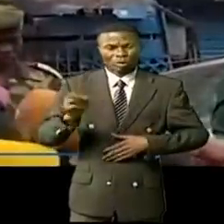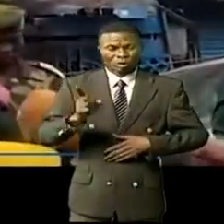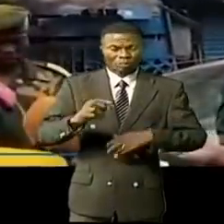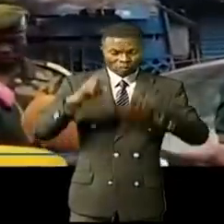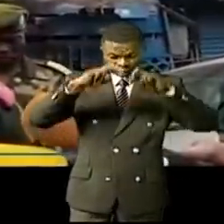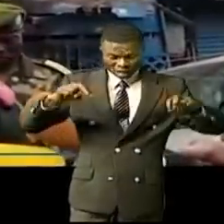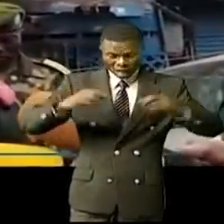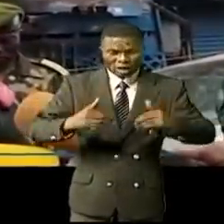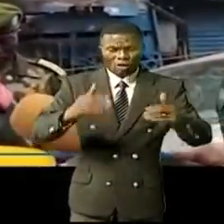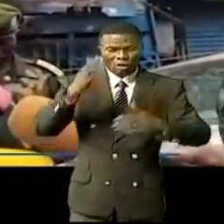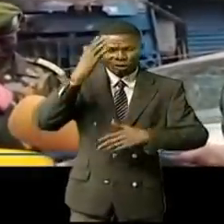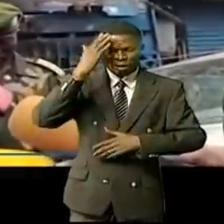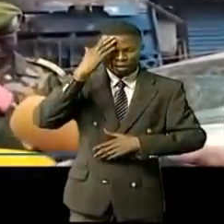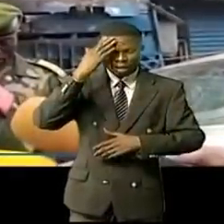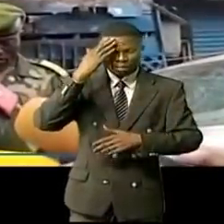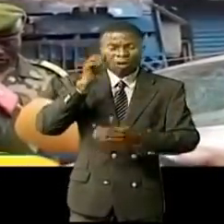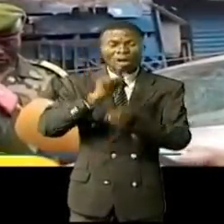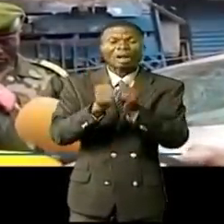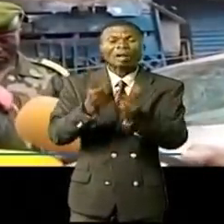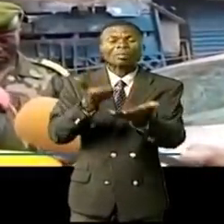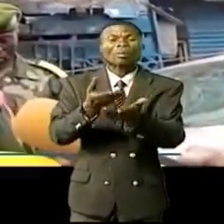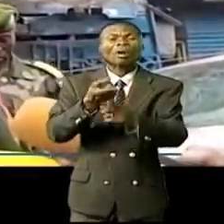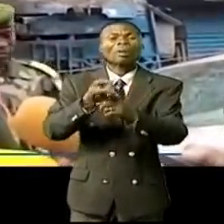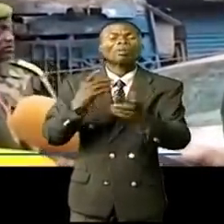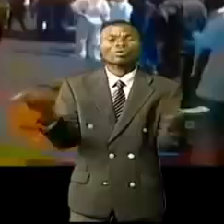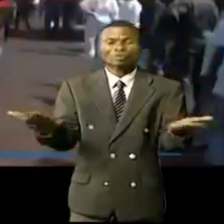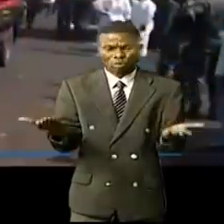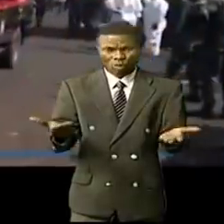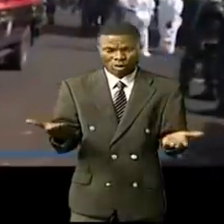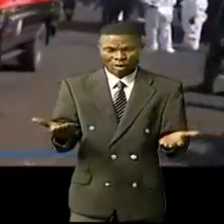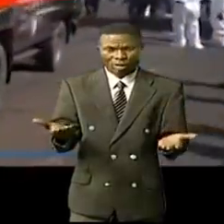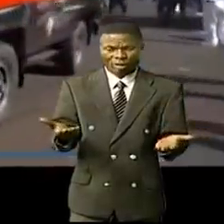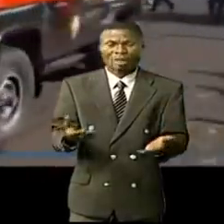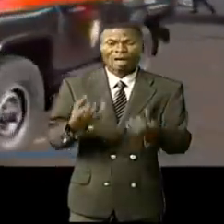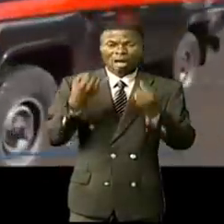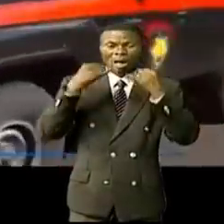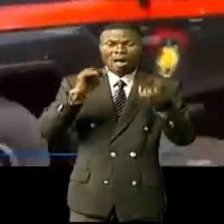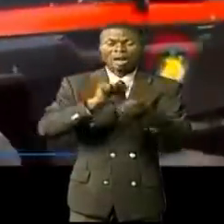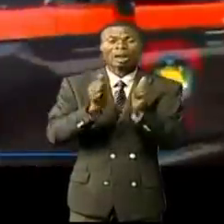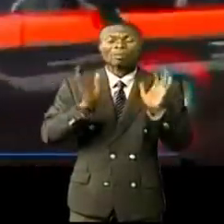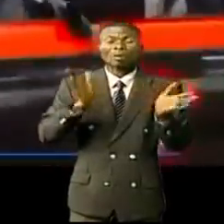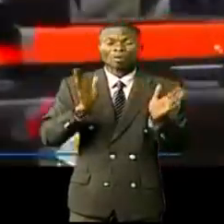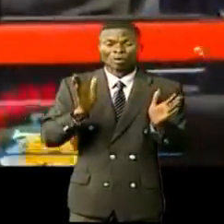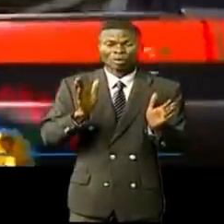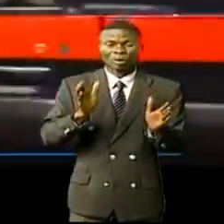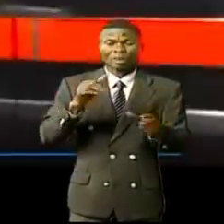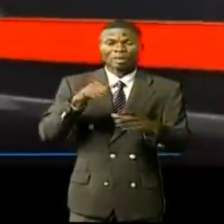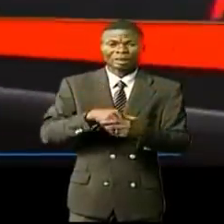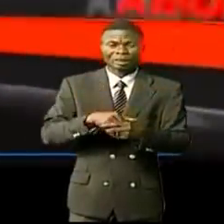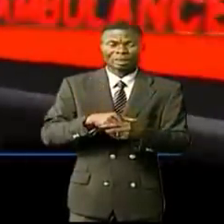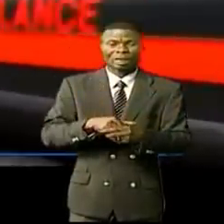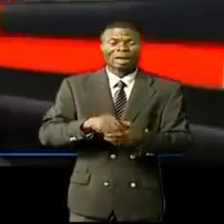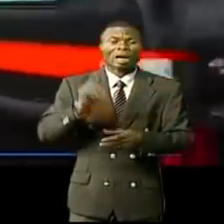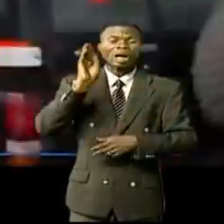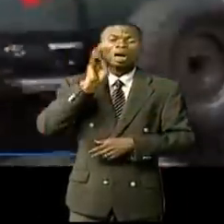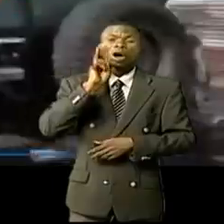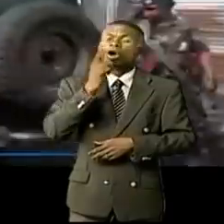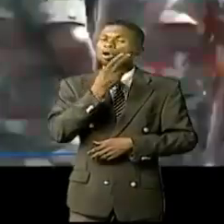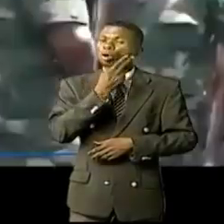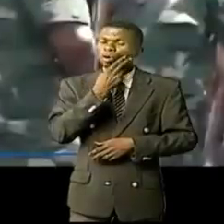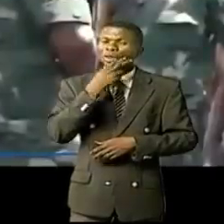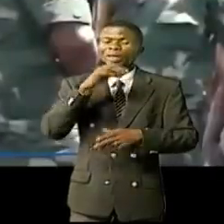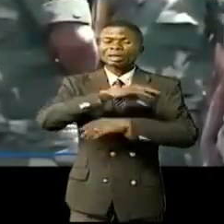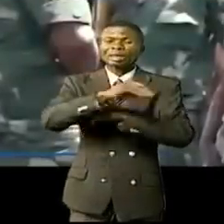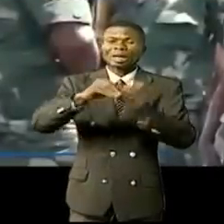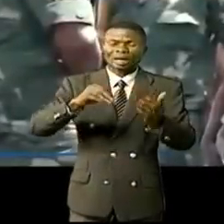pour déterminer exactement il s'agit de quoi. Rappelons que le drame s'est produit dans une terrasse située au cœur même du